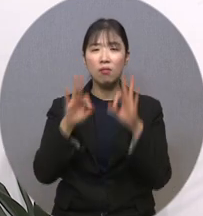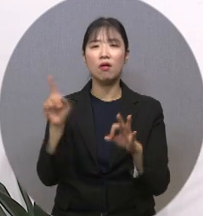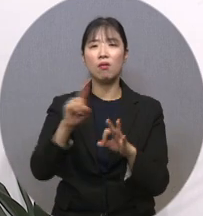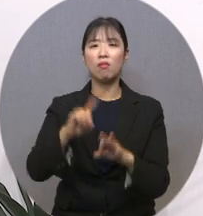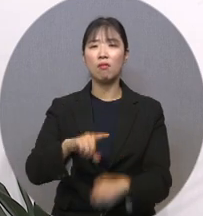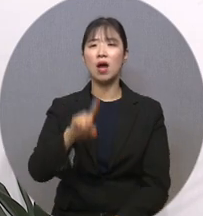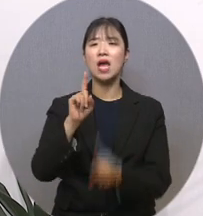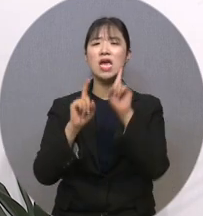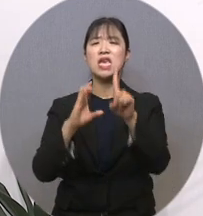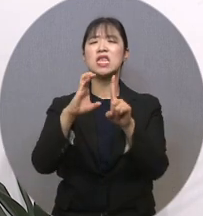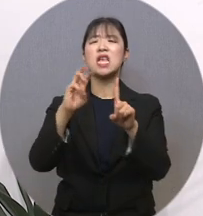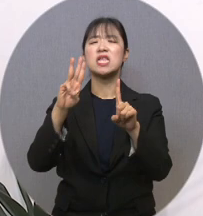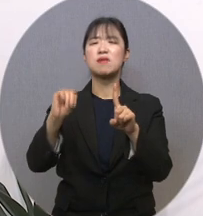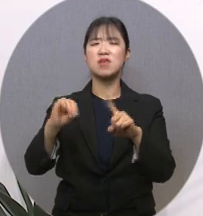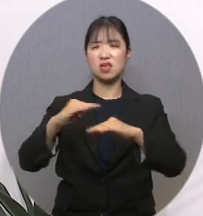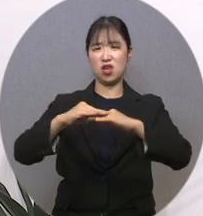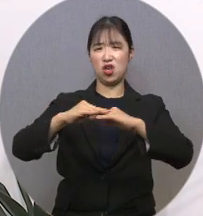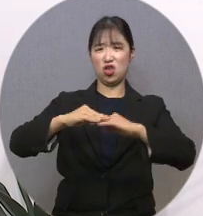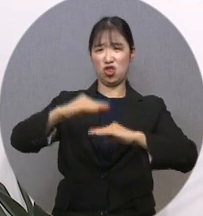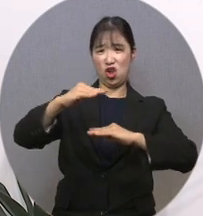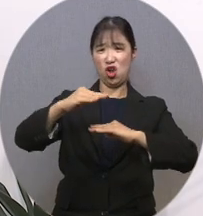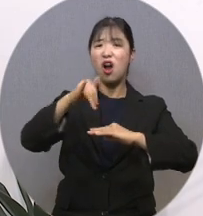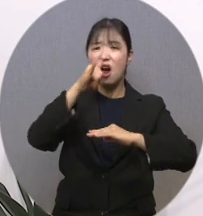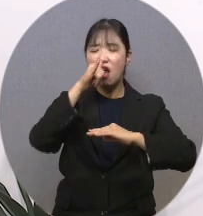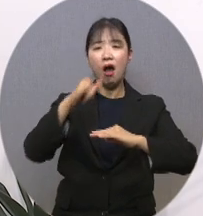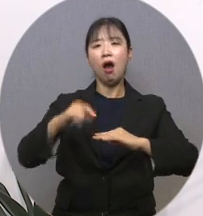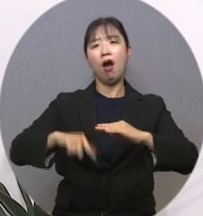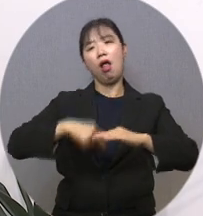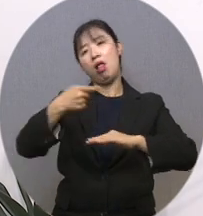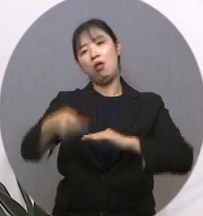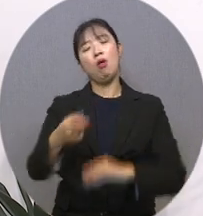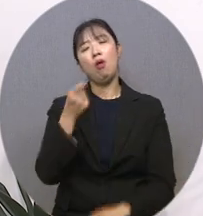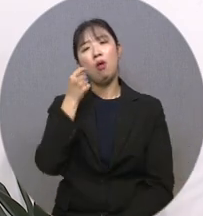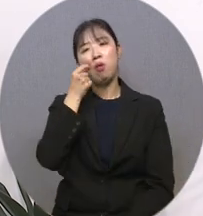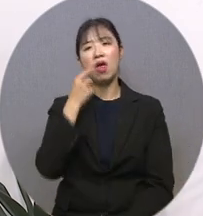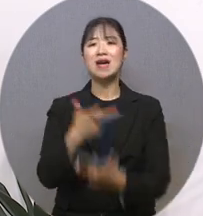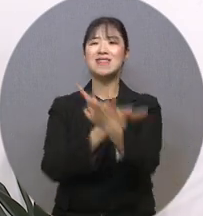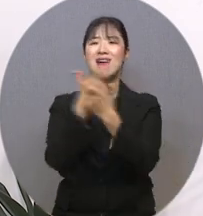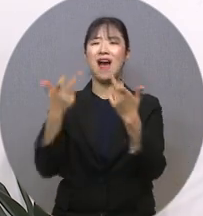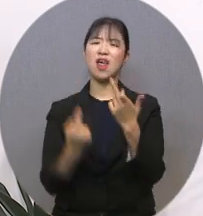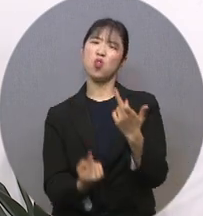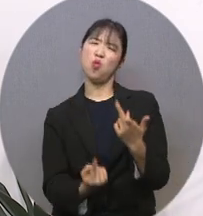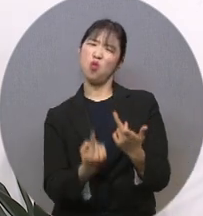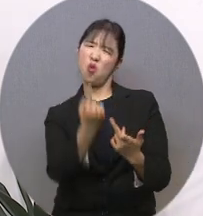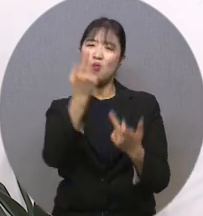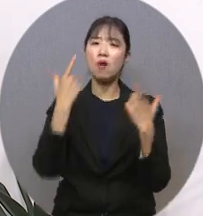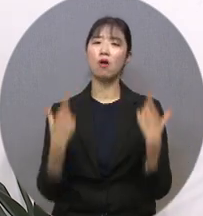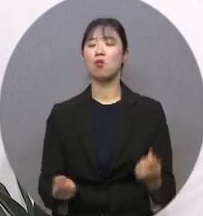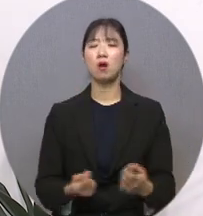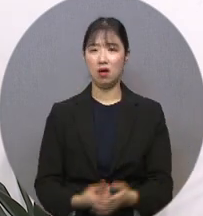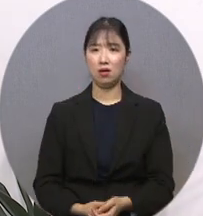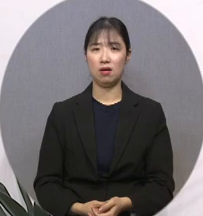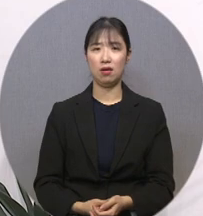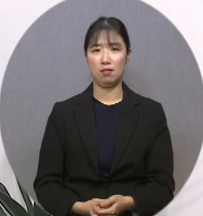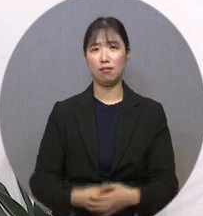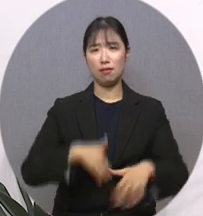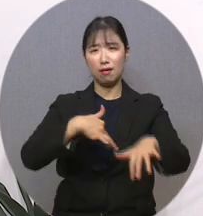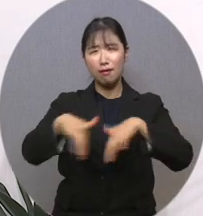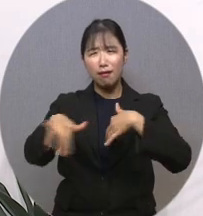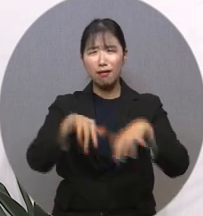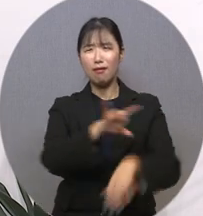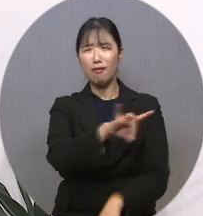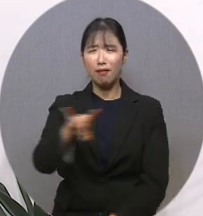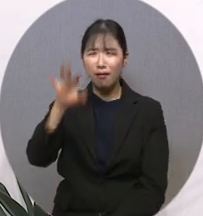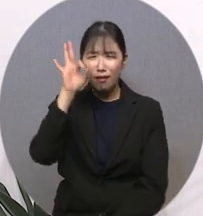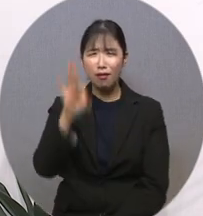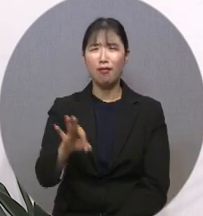턱이 에베레스트 산이에요. 휠체어로 넘어가기가 어려운 거예요. 곳곳에 뭐 길거리에